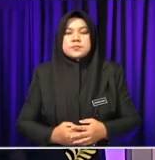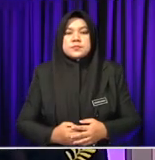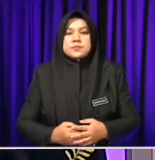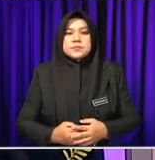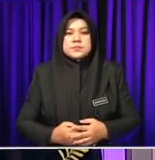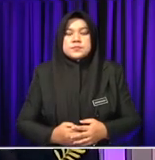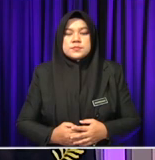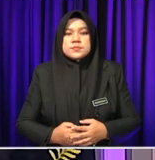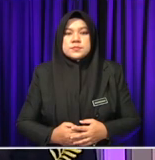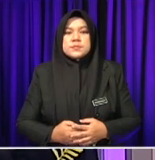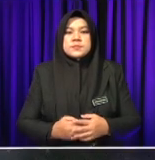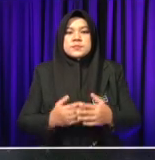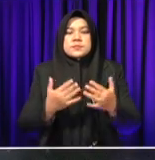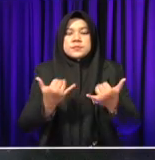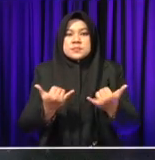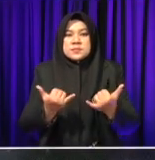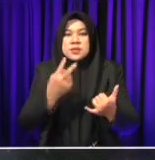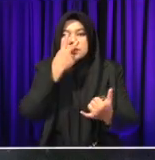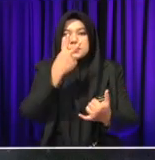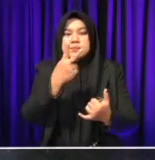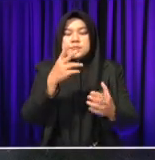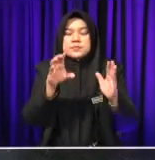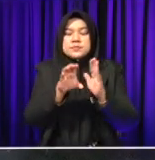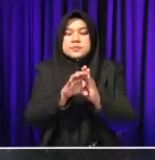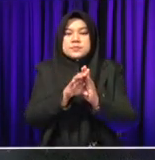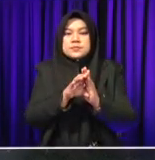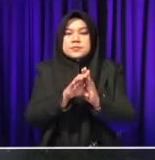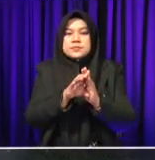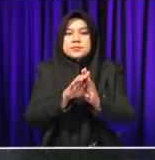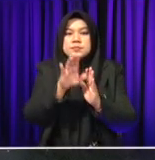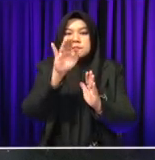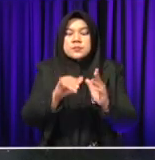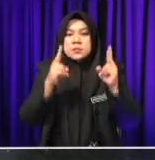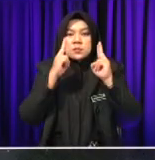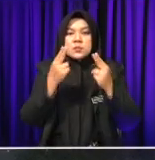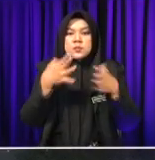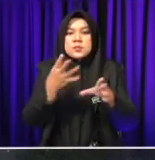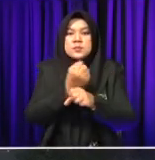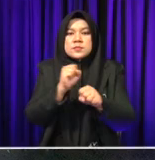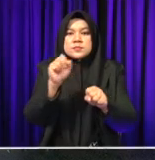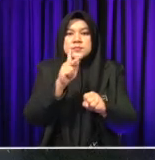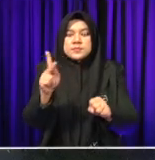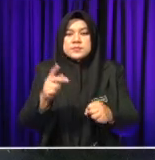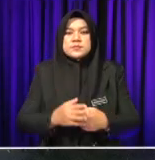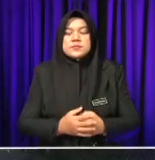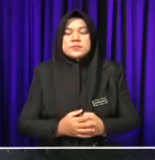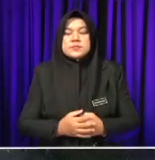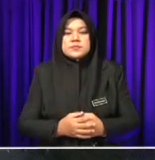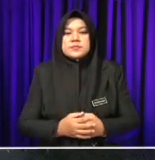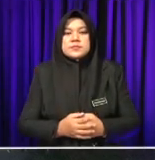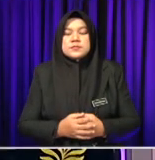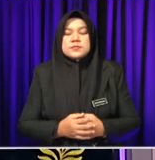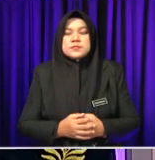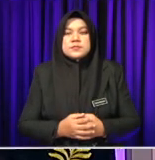macam senang cakap kan jadi kita Lihatlah contoh yang Ustazah sediakan untuk anak-anak murid kita okey